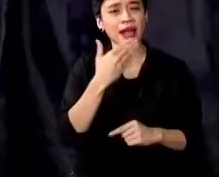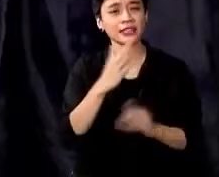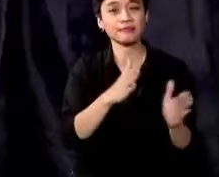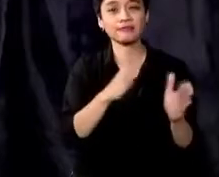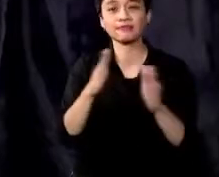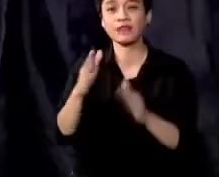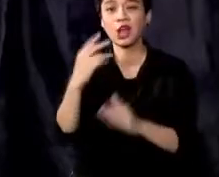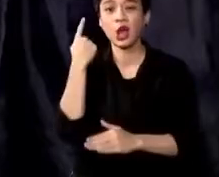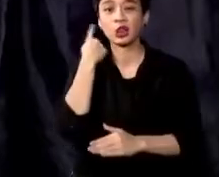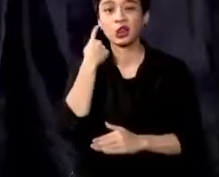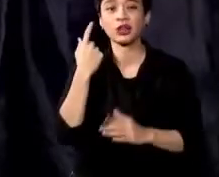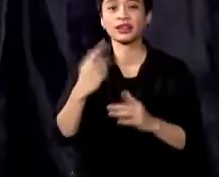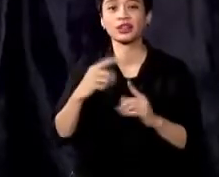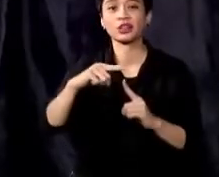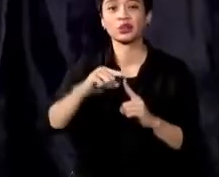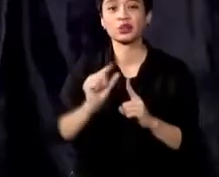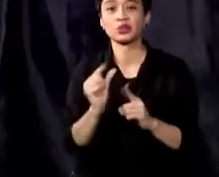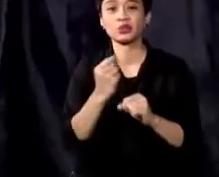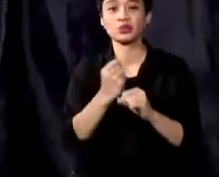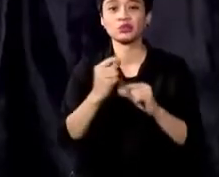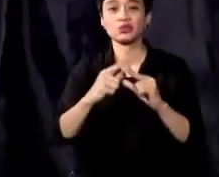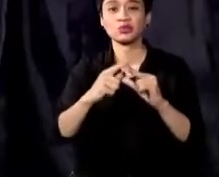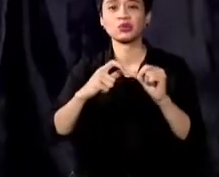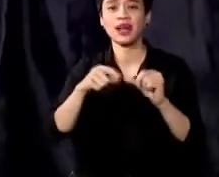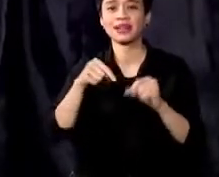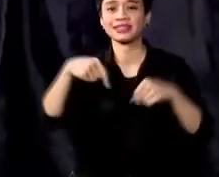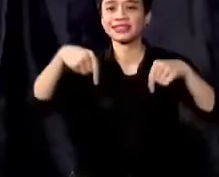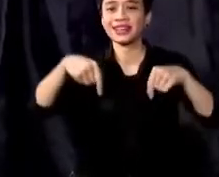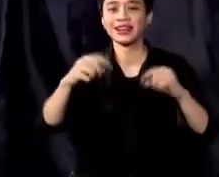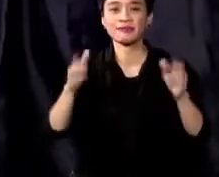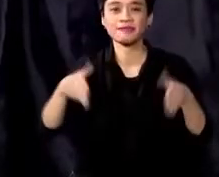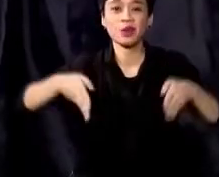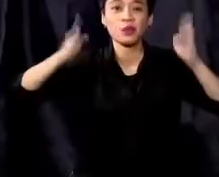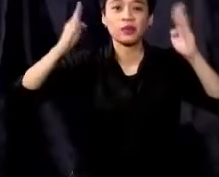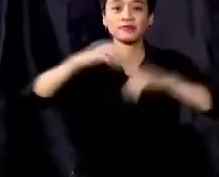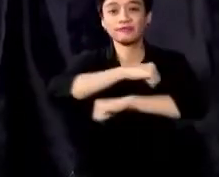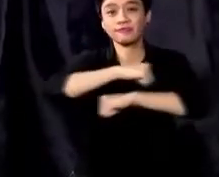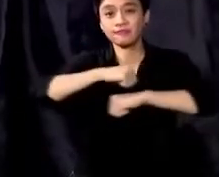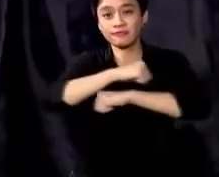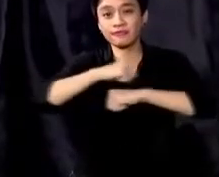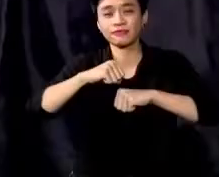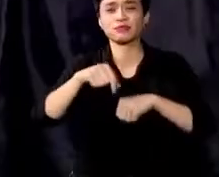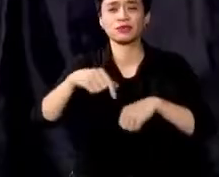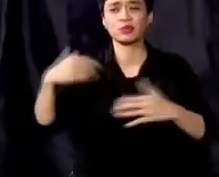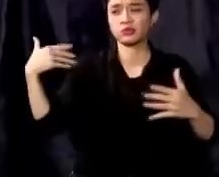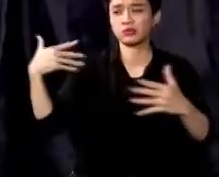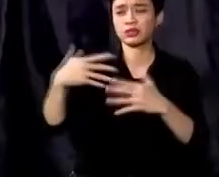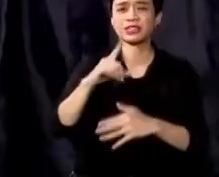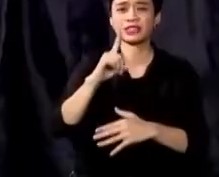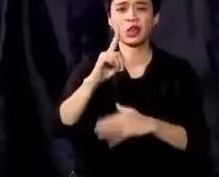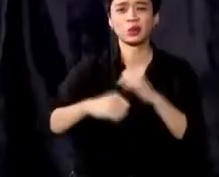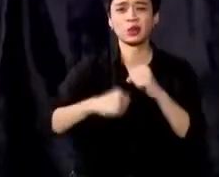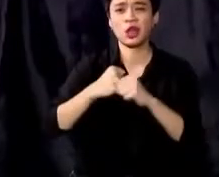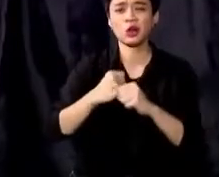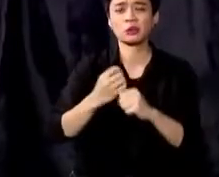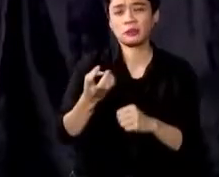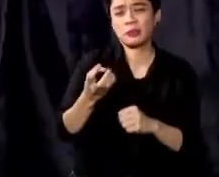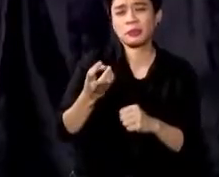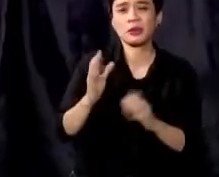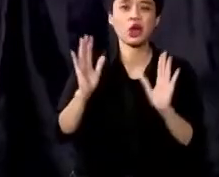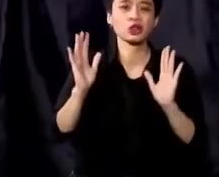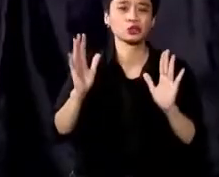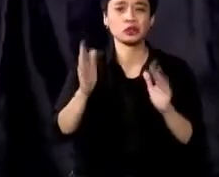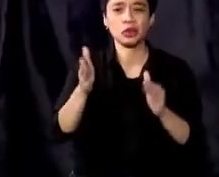dokter Tugas sudah hampir setahun Wisma Atlet digunakan untuk menangan sebagai rumah sakit rujukan pasien covid-19 apa saja